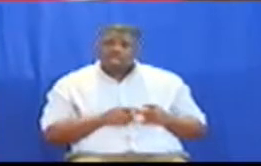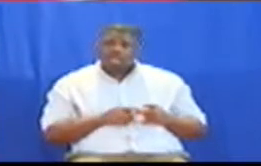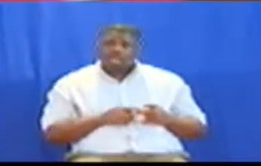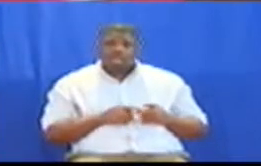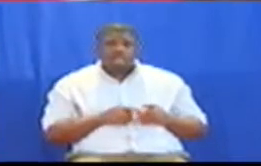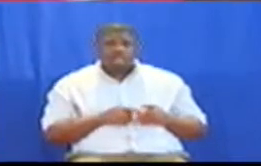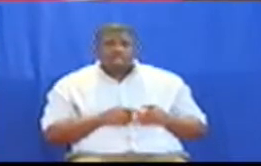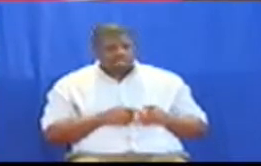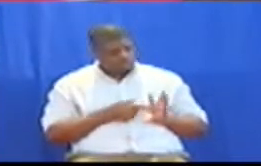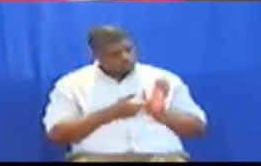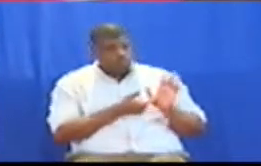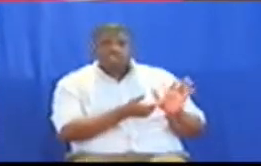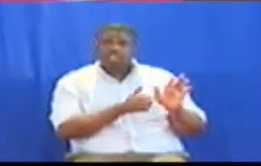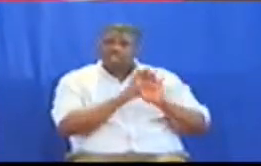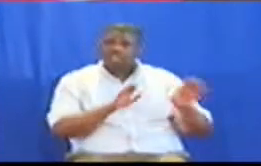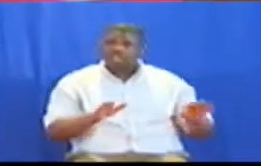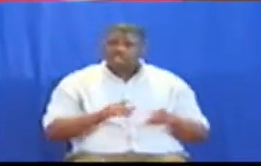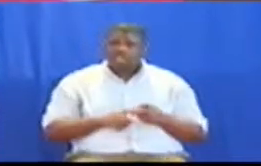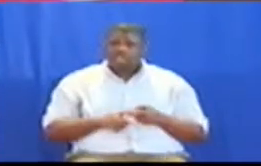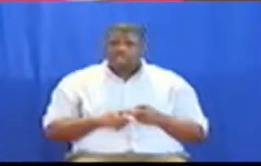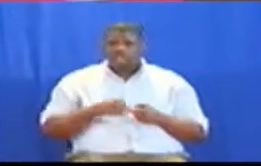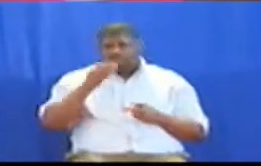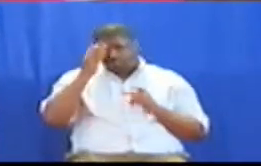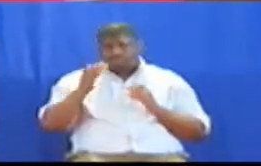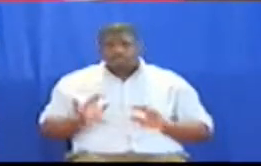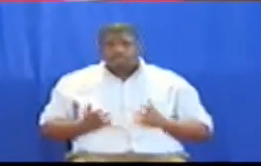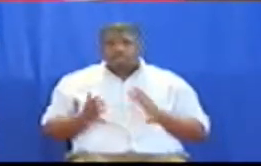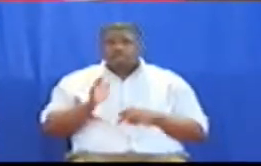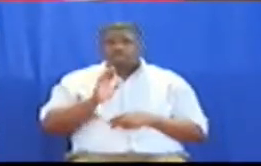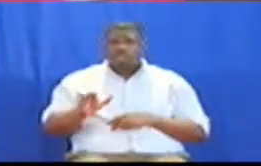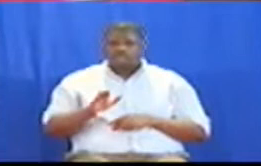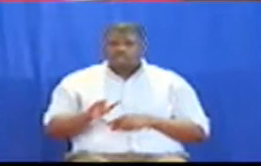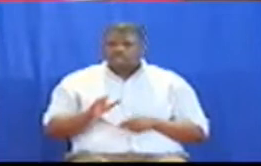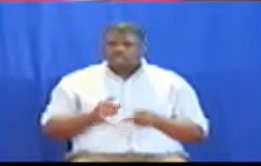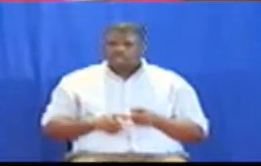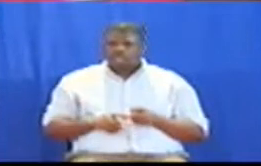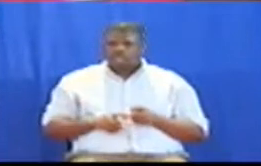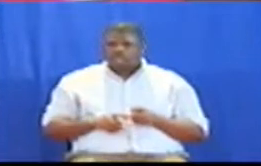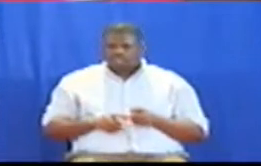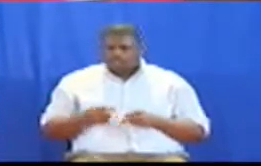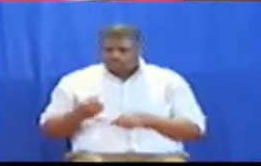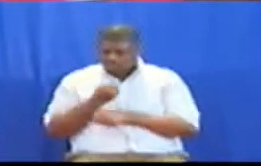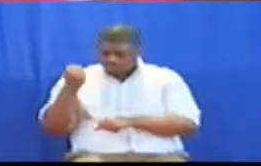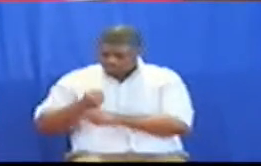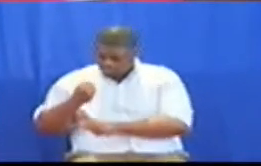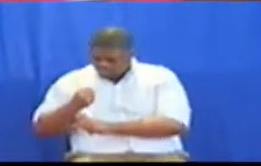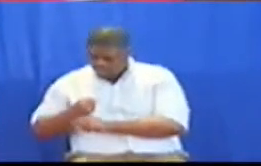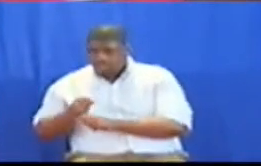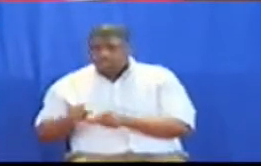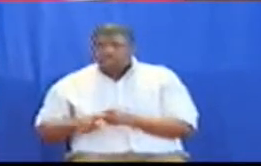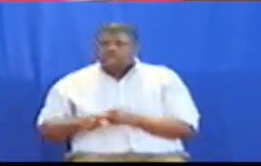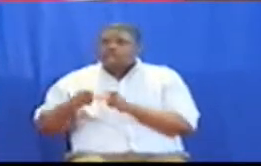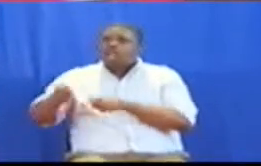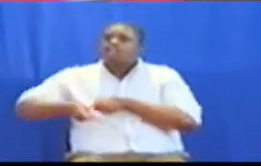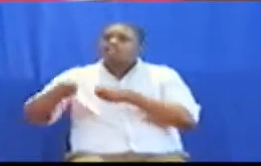Yani ameshaonyesha anamwanga, anajua maisha yake ataishi vipi, aidha anafanya kazi au analima na shamba. Sasa